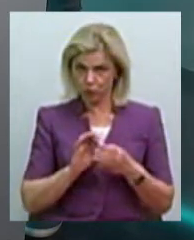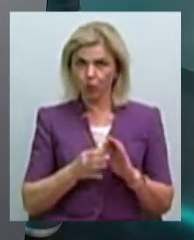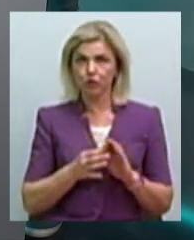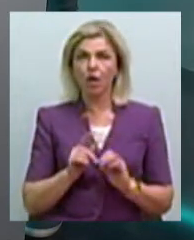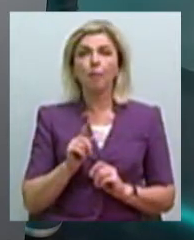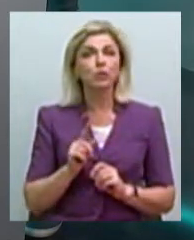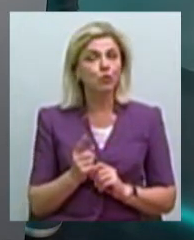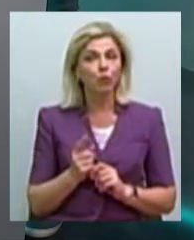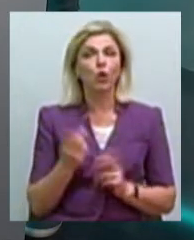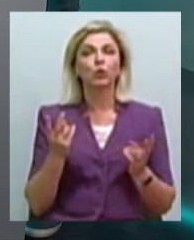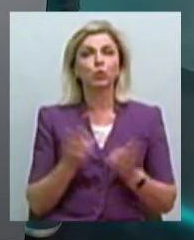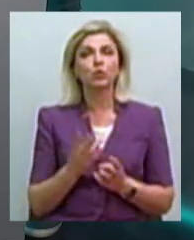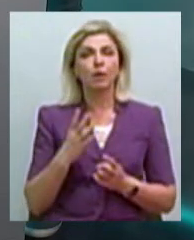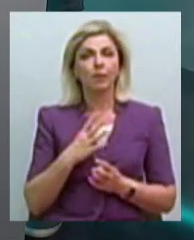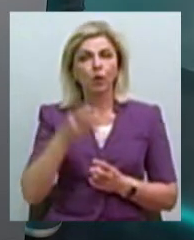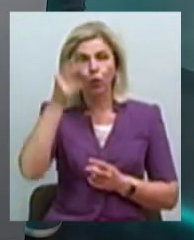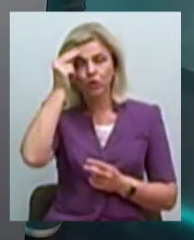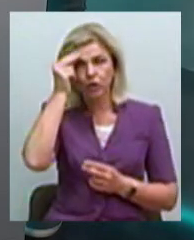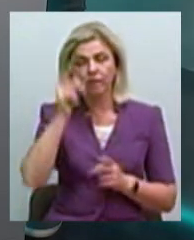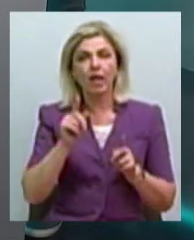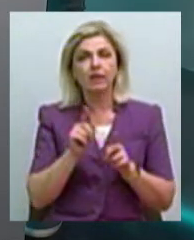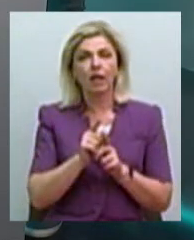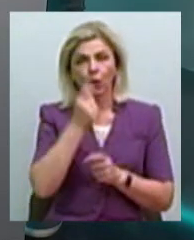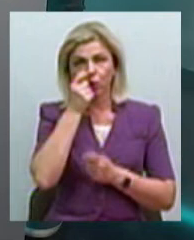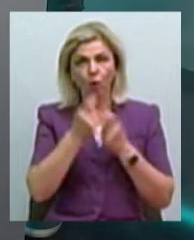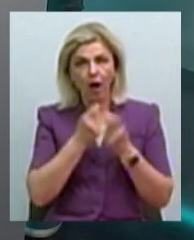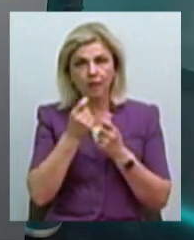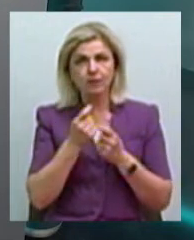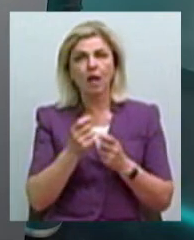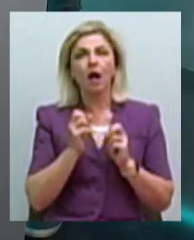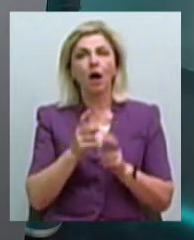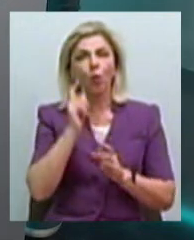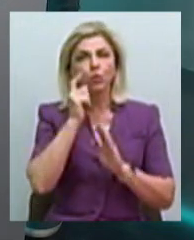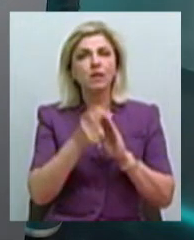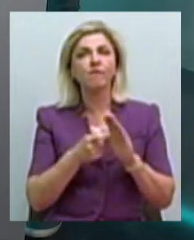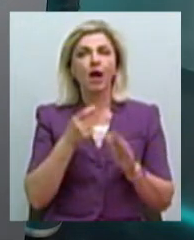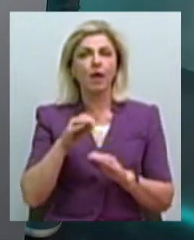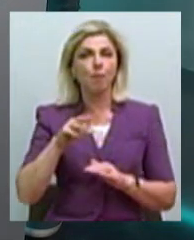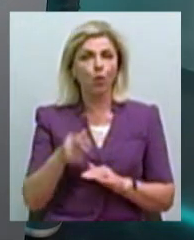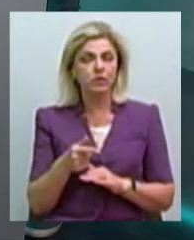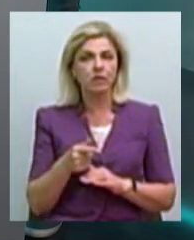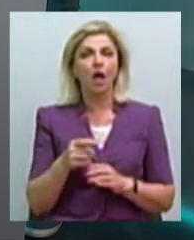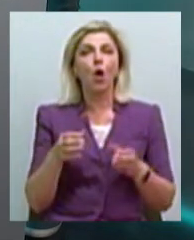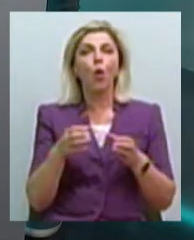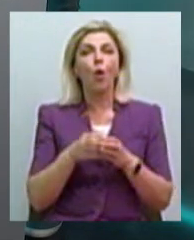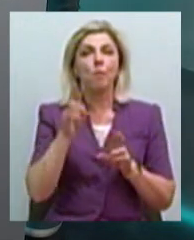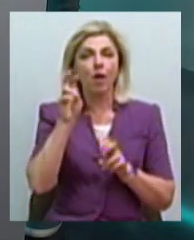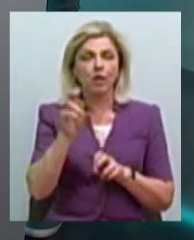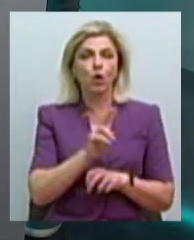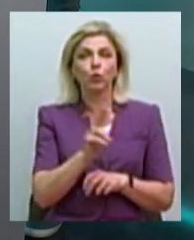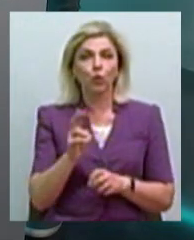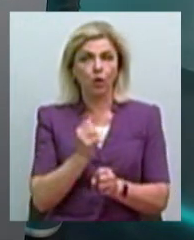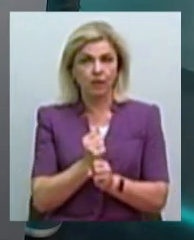что нужно было учитывать такие нюансы, как узнаваемость ребят. Да? То есть компания, которая бы проводила эту